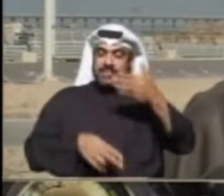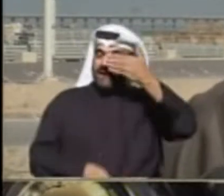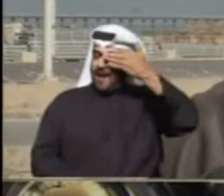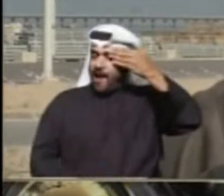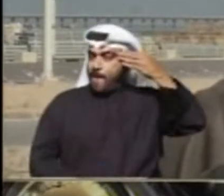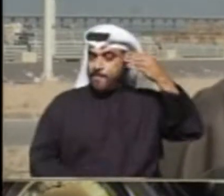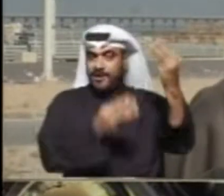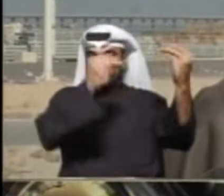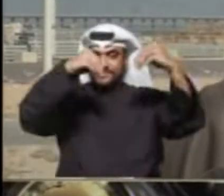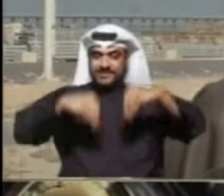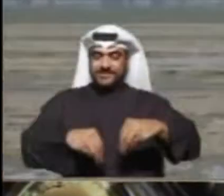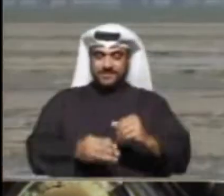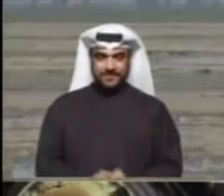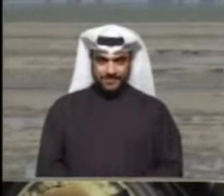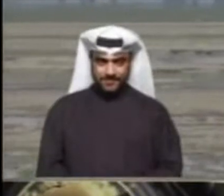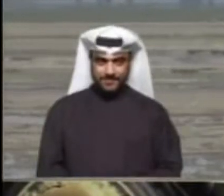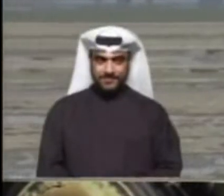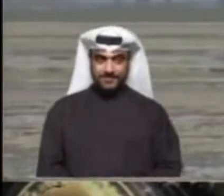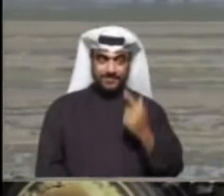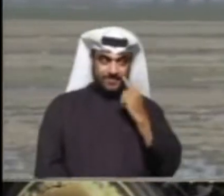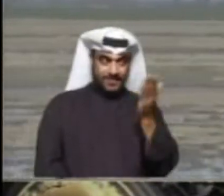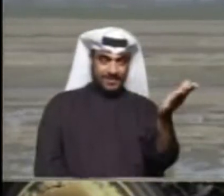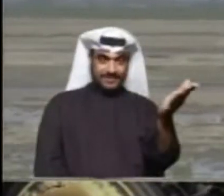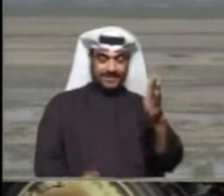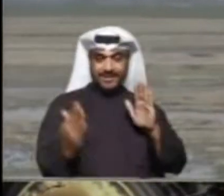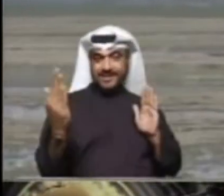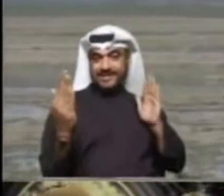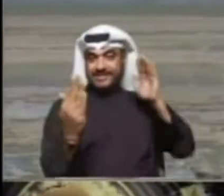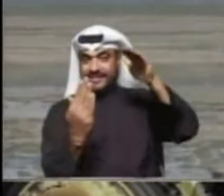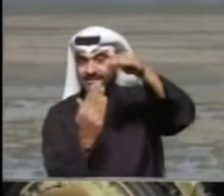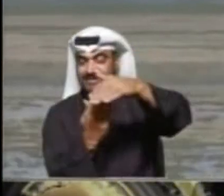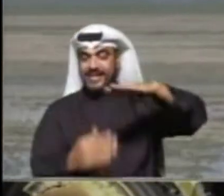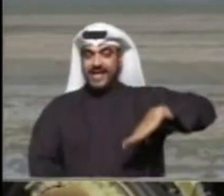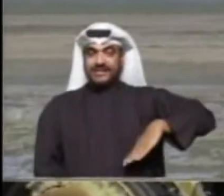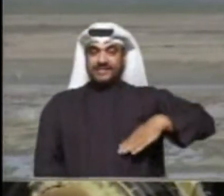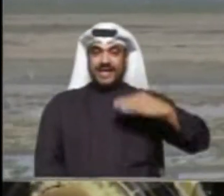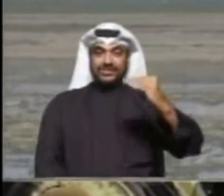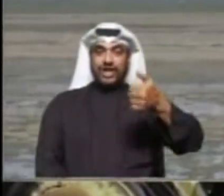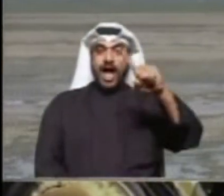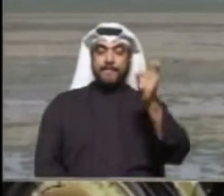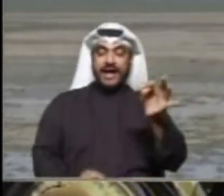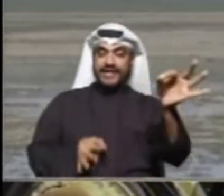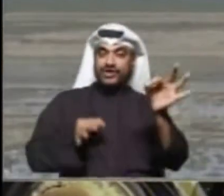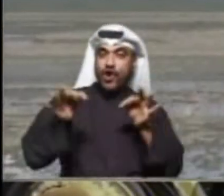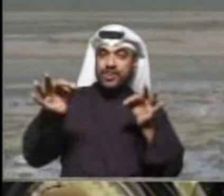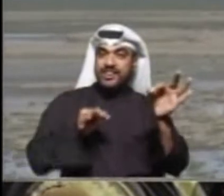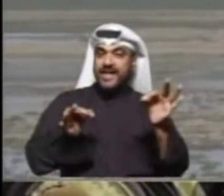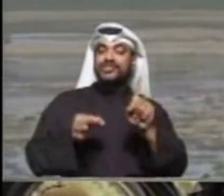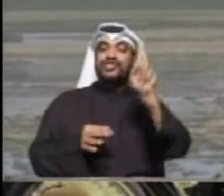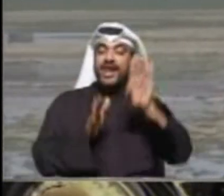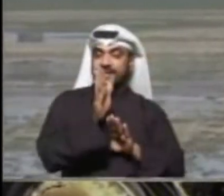مع هذا الإنجاز الموجود. يبقى جسر الشيخ جابر البحري مترجما لخطط التنمية في